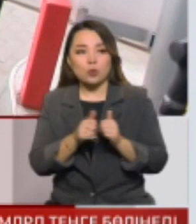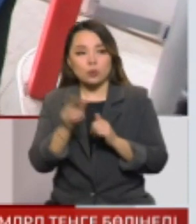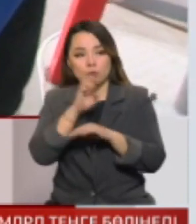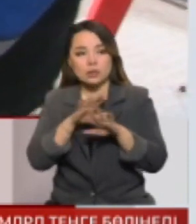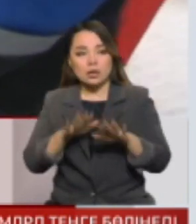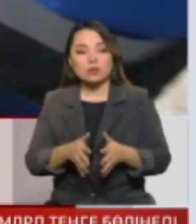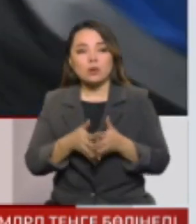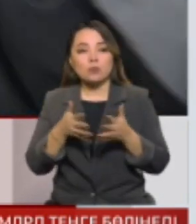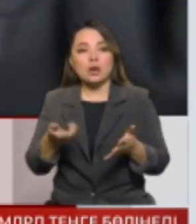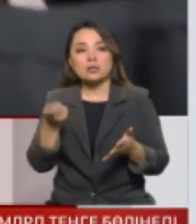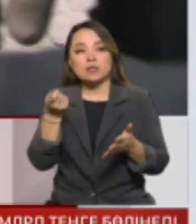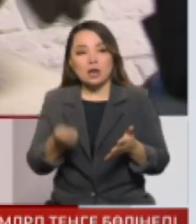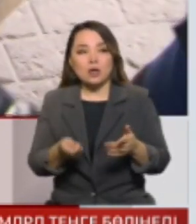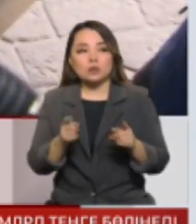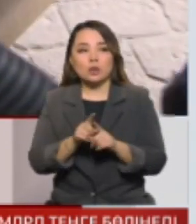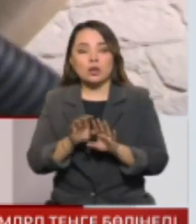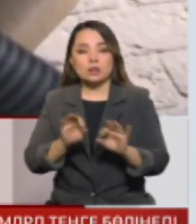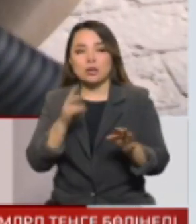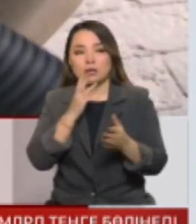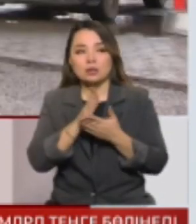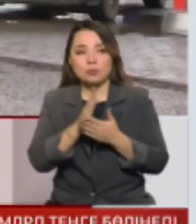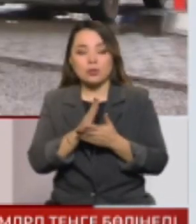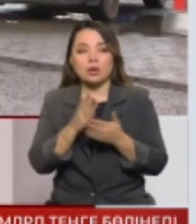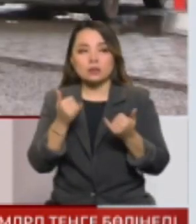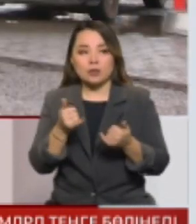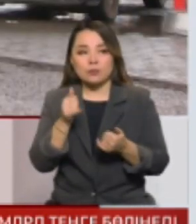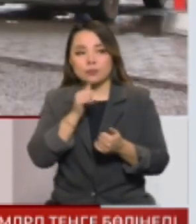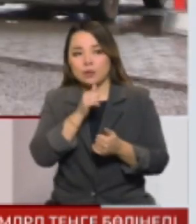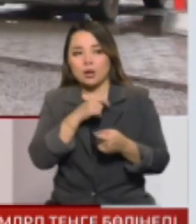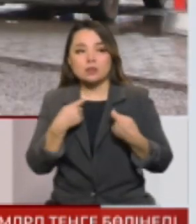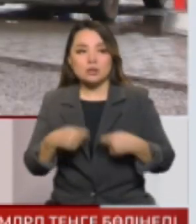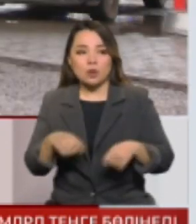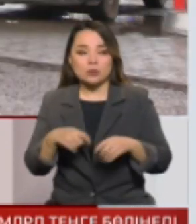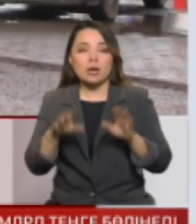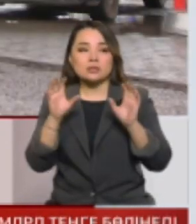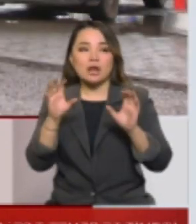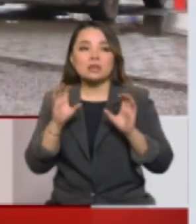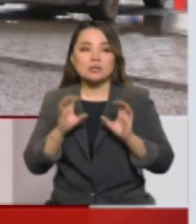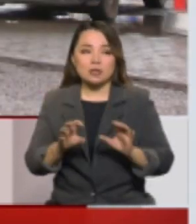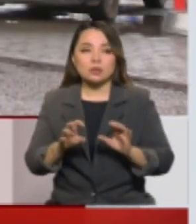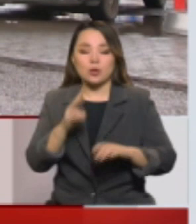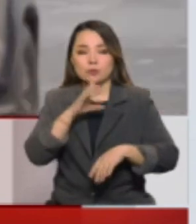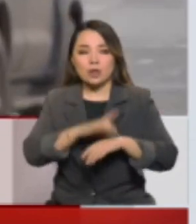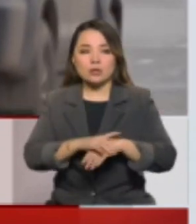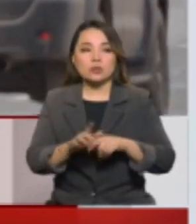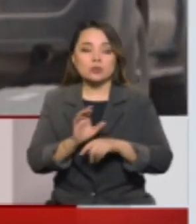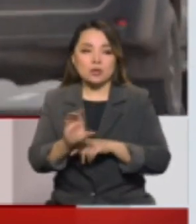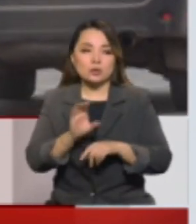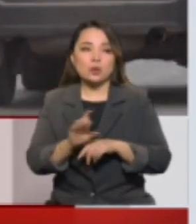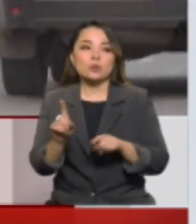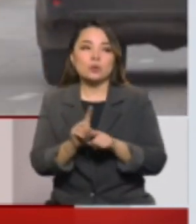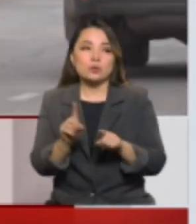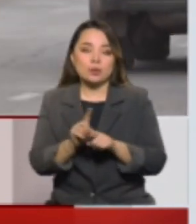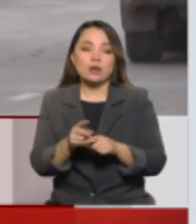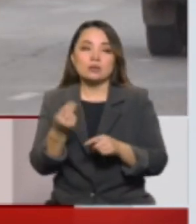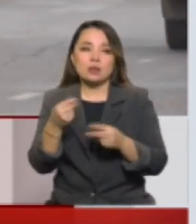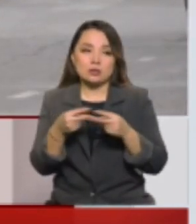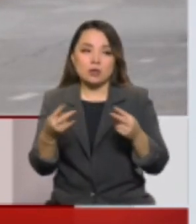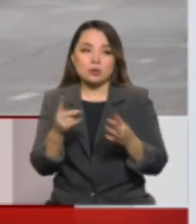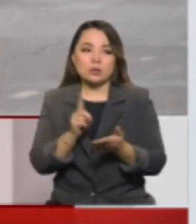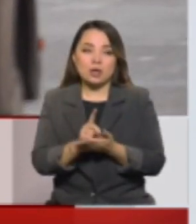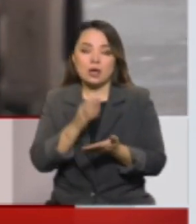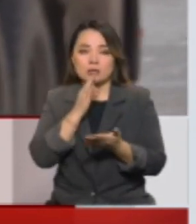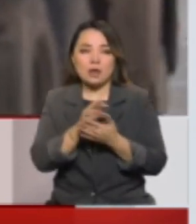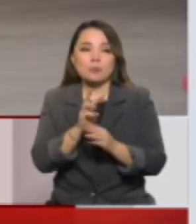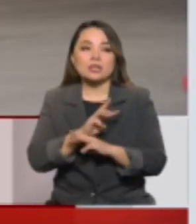қарағанда едәуір арзан екені айтылған. Көлеңкелі сауда мен заңсыз экспортты тоқтату үшін бағаны теңестіруіміз керек деген